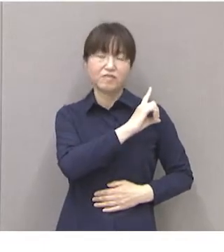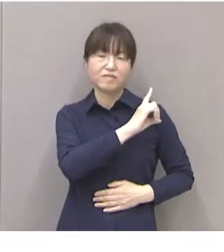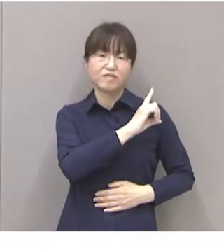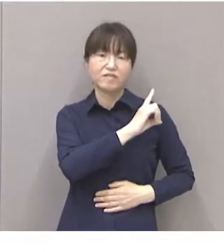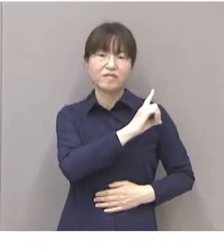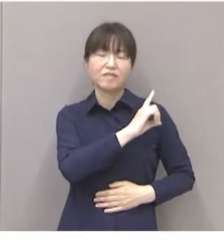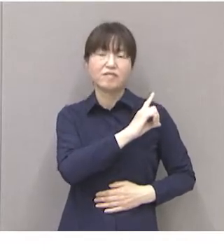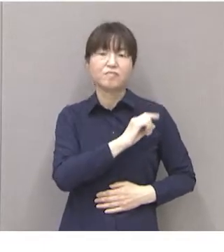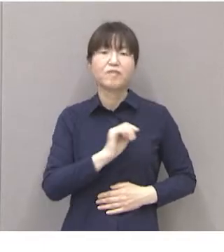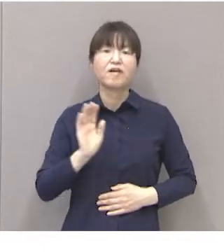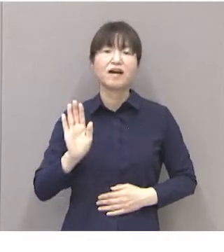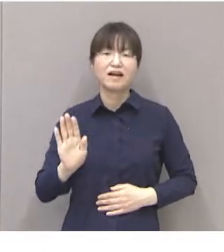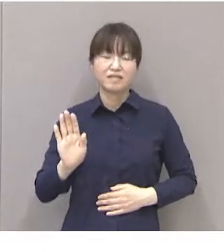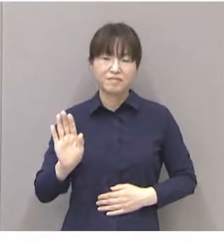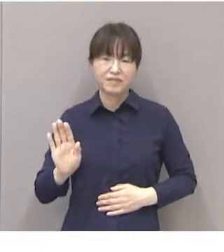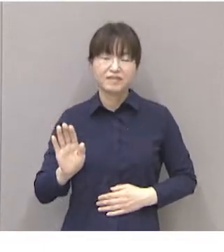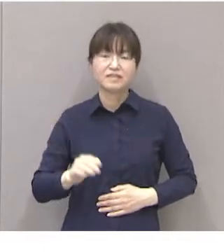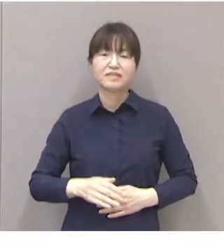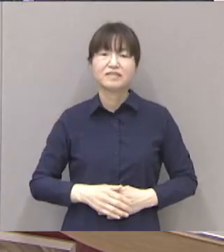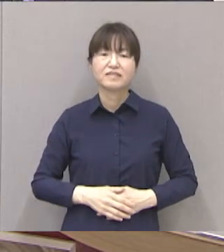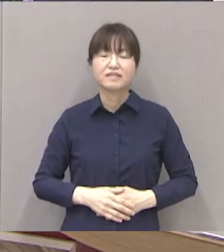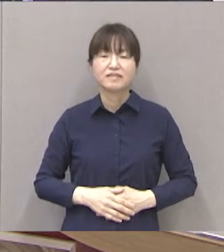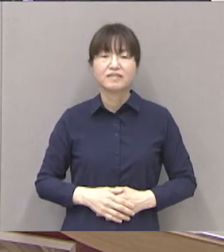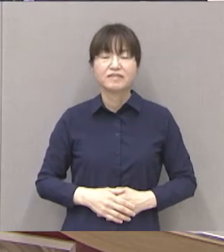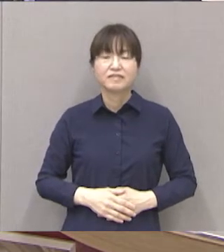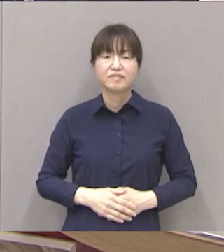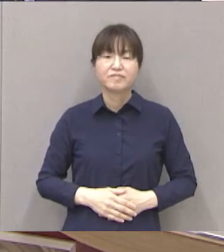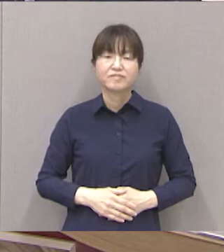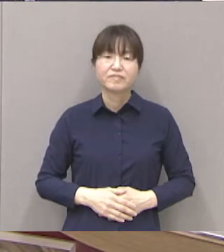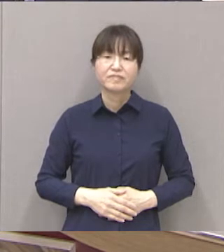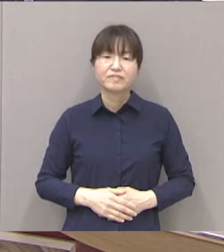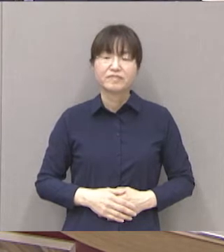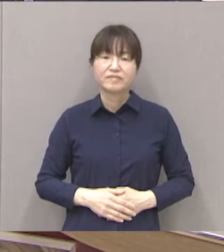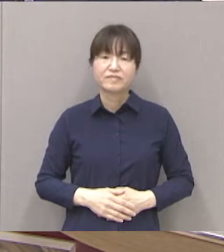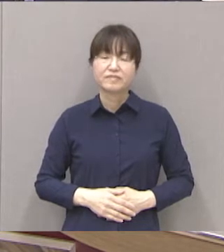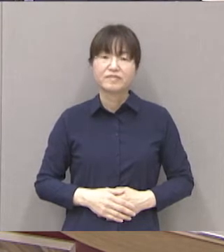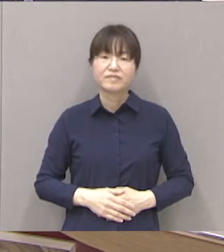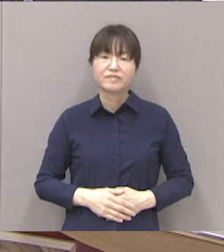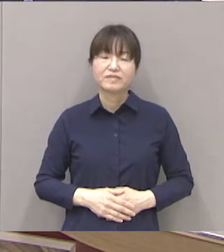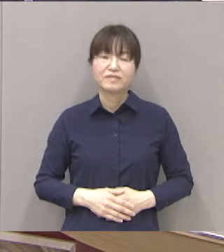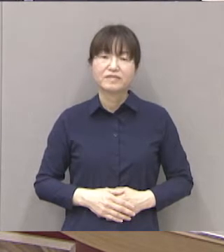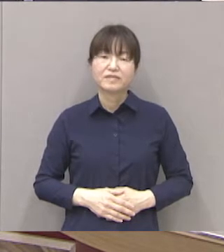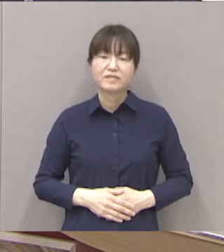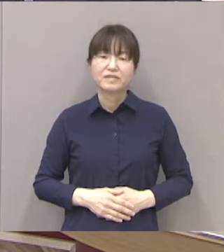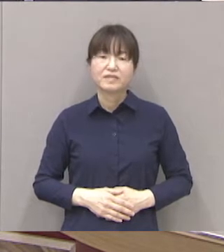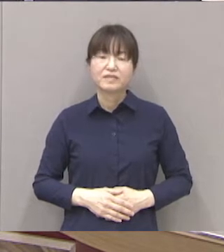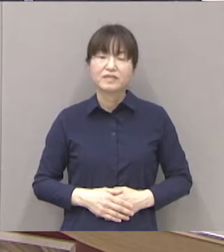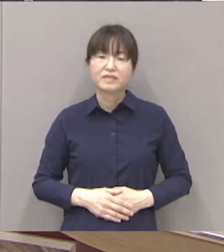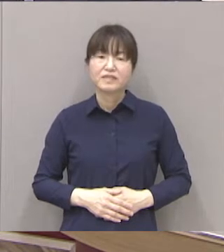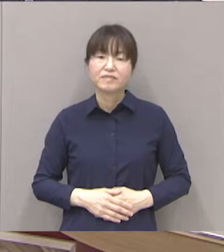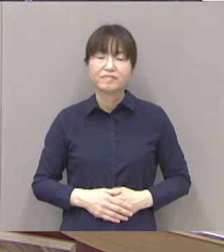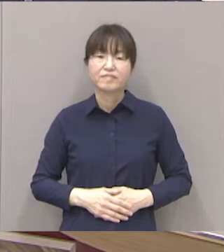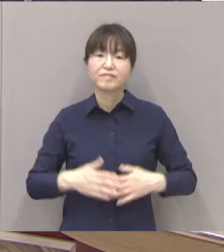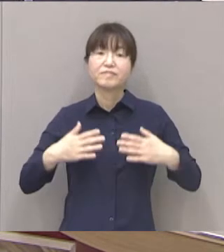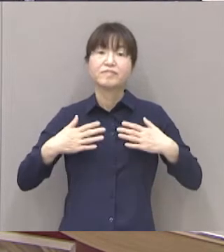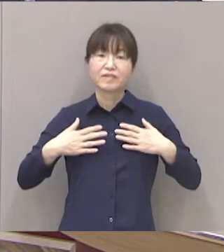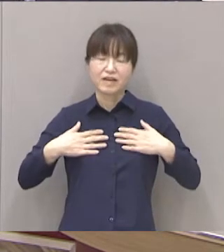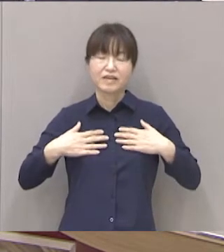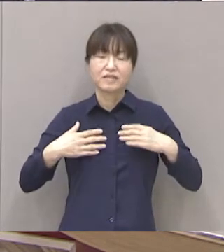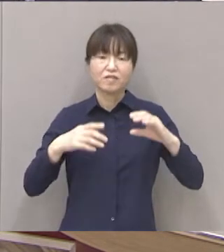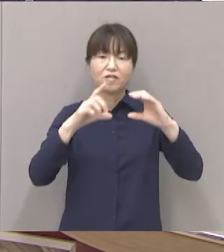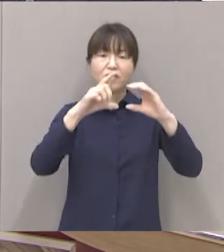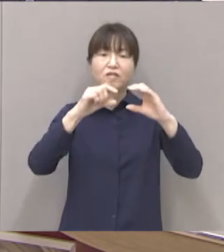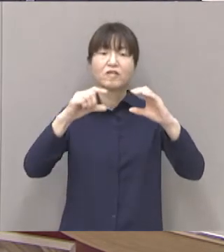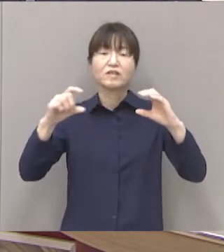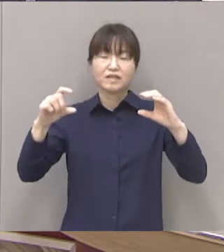あの症状としてはありますじゃあなんでそのまあ範囲のですね細胞